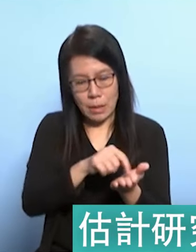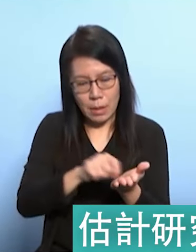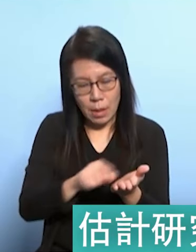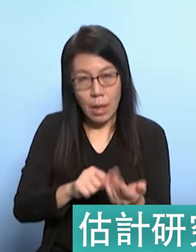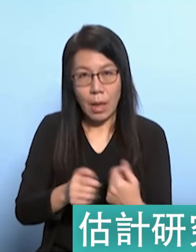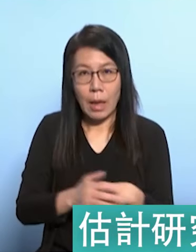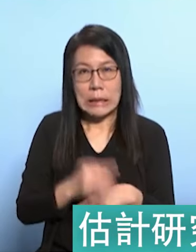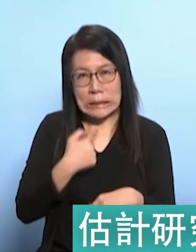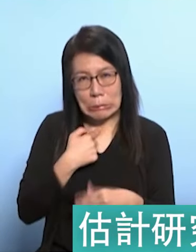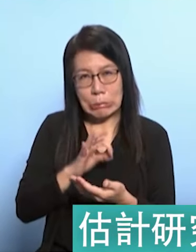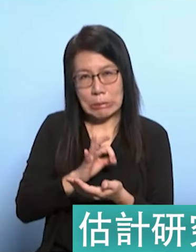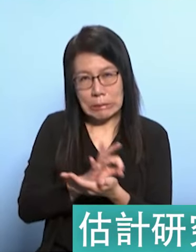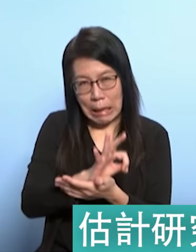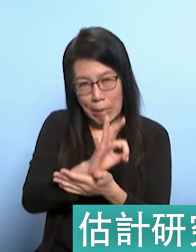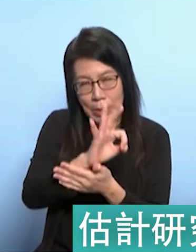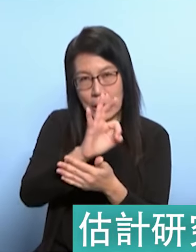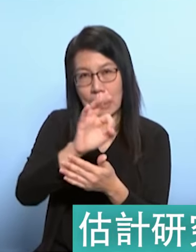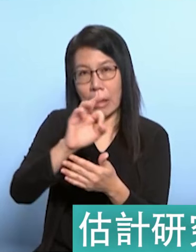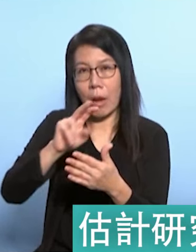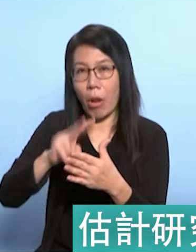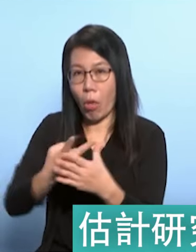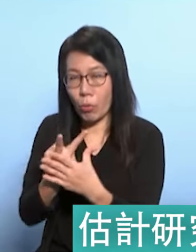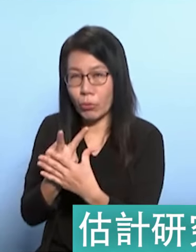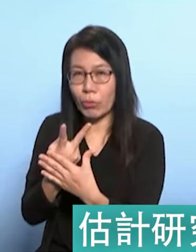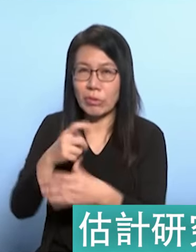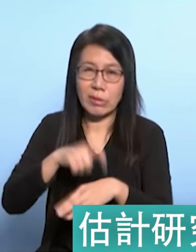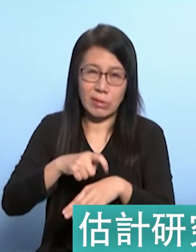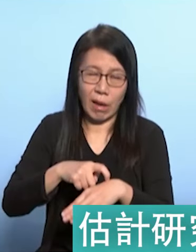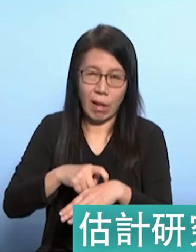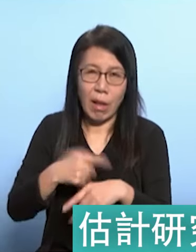時3年2個月，花費達到